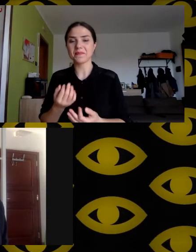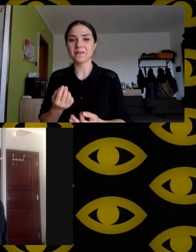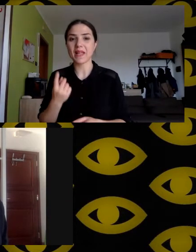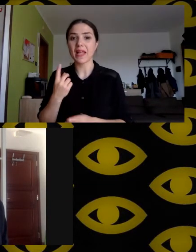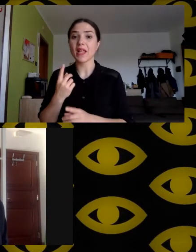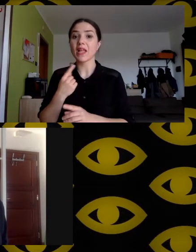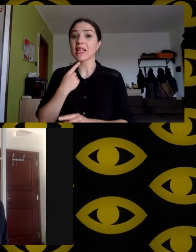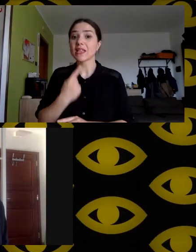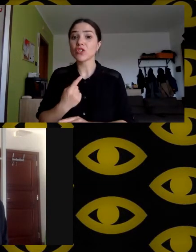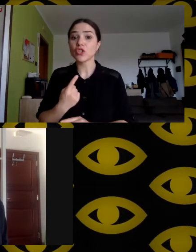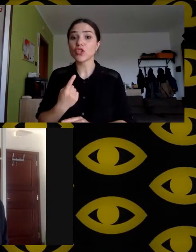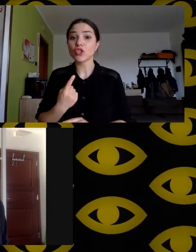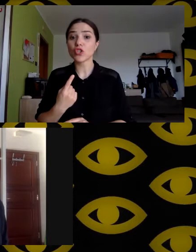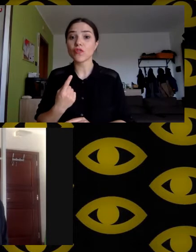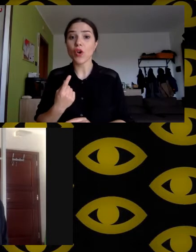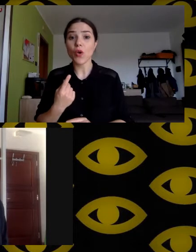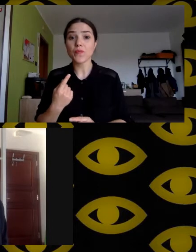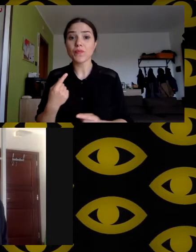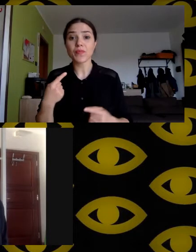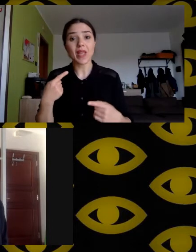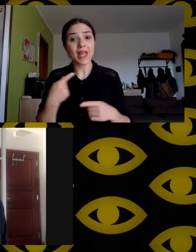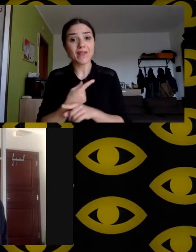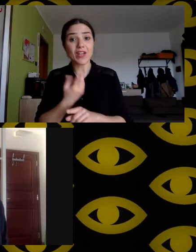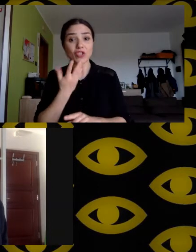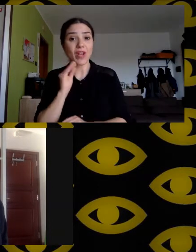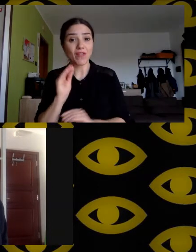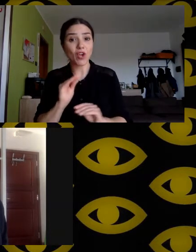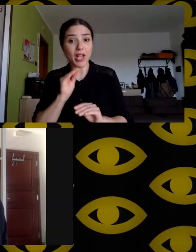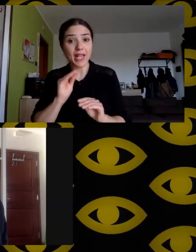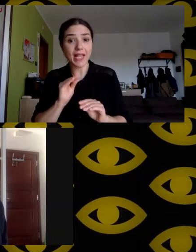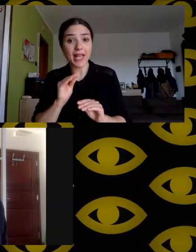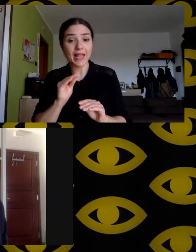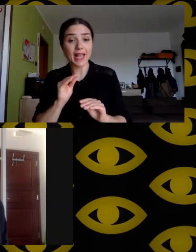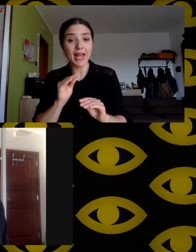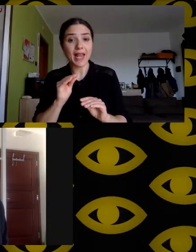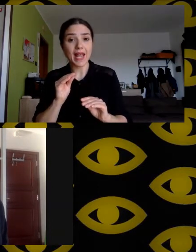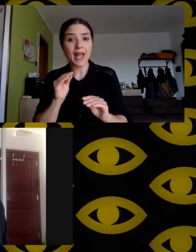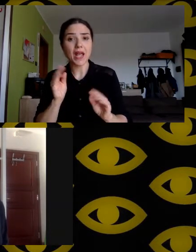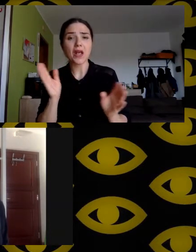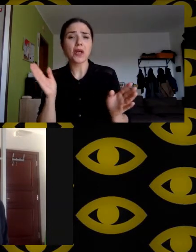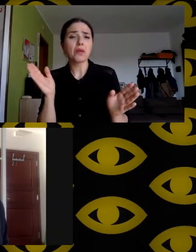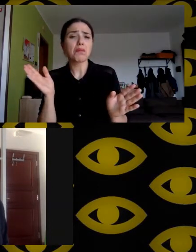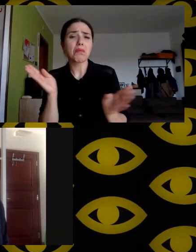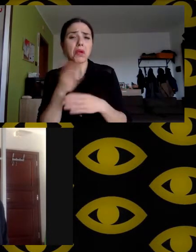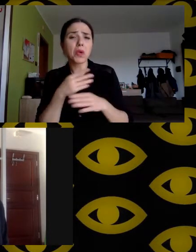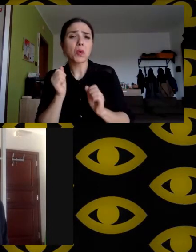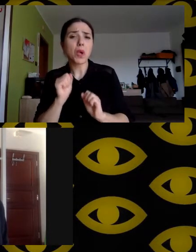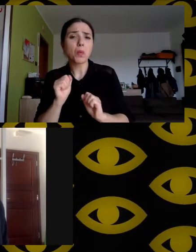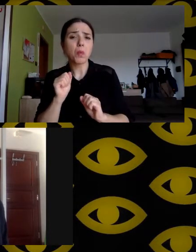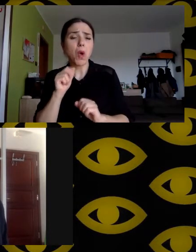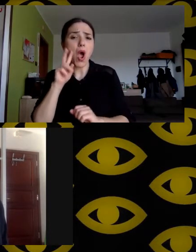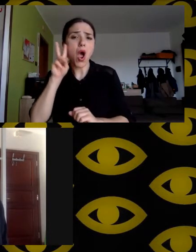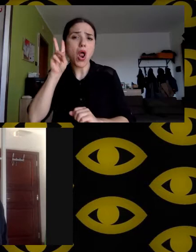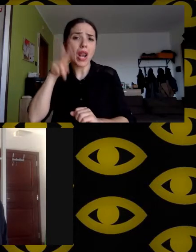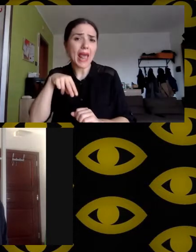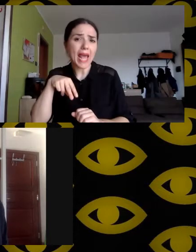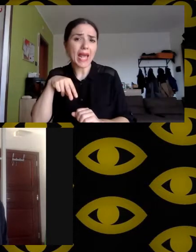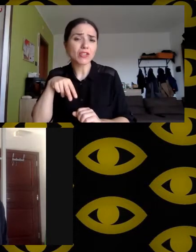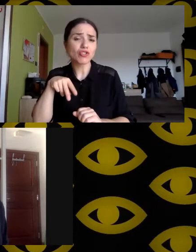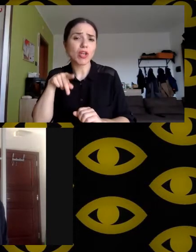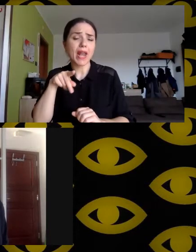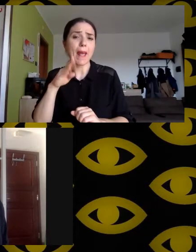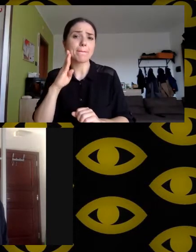Stavo dicendo che invece ti avrei voluto proprio chiedere questo, perché chiunque può andare su internet e vedere la tua biografia, rimanere